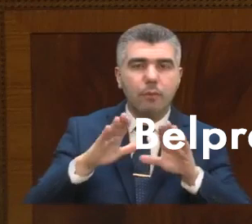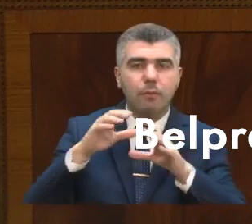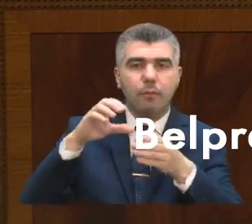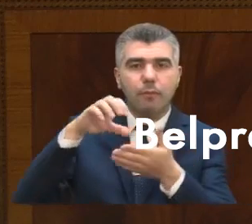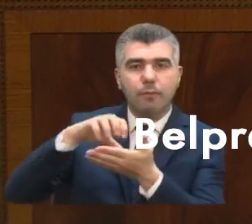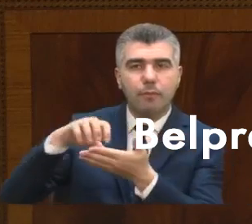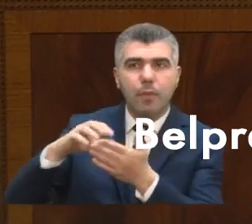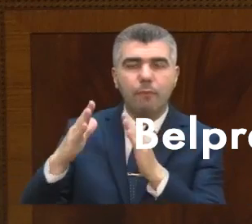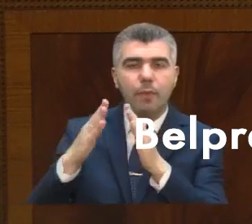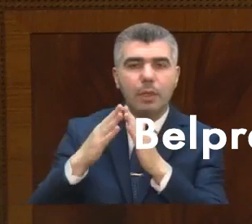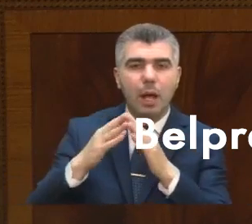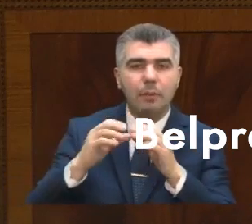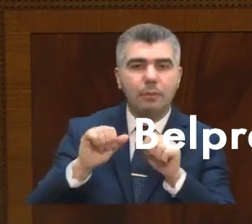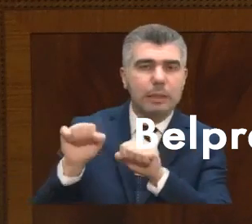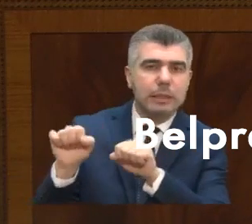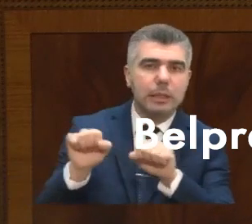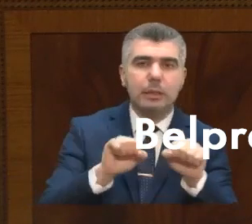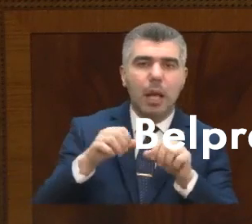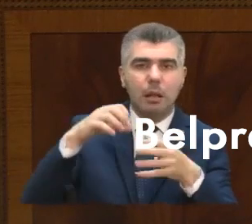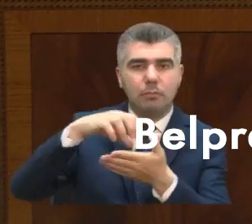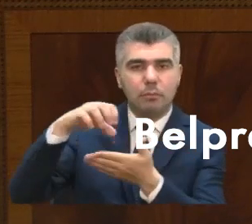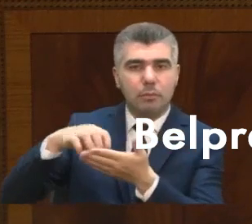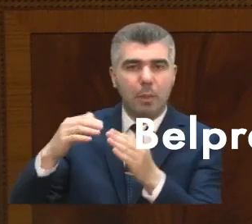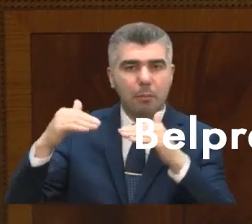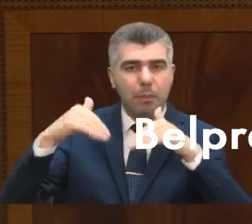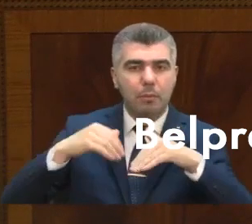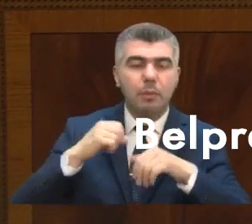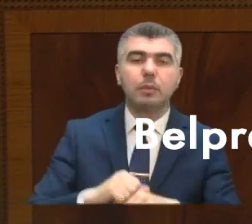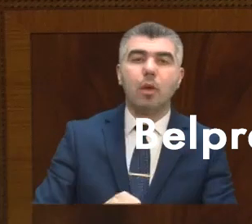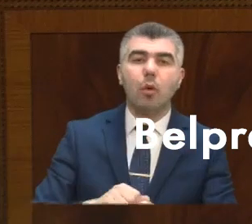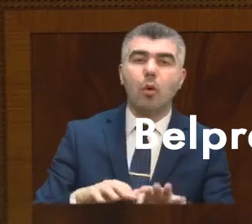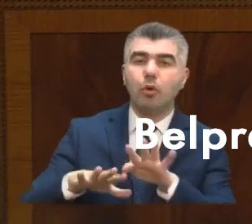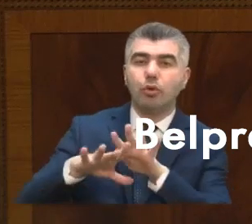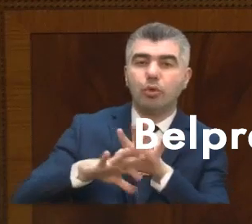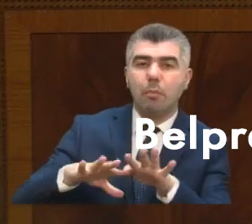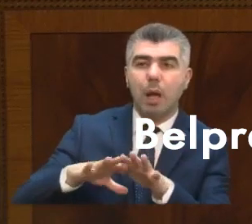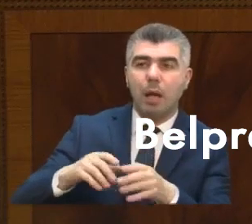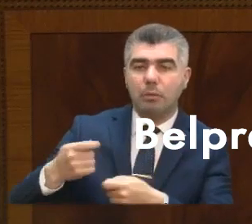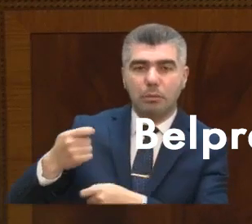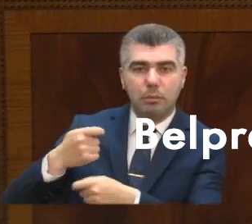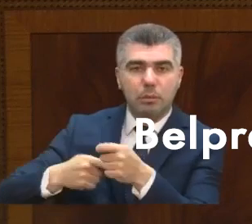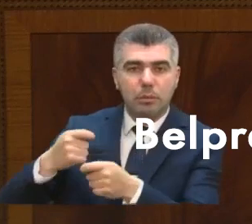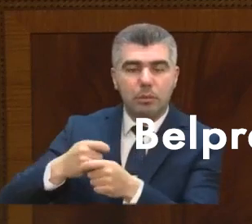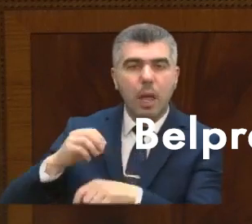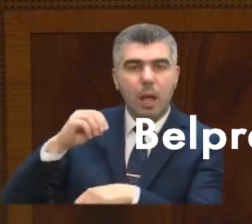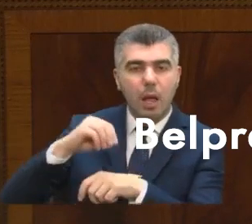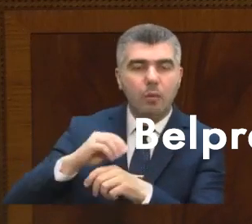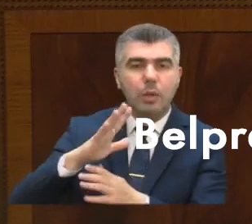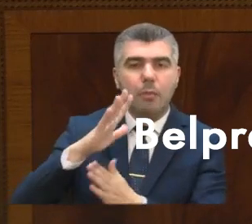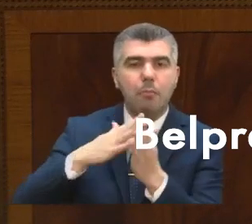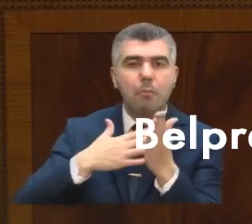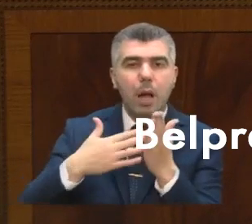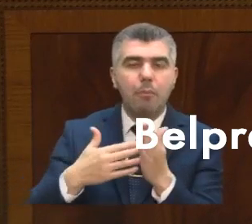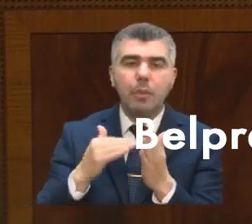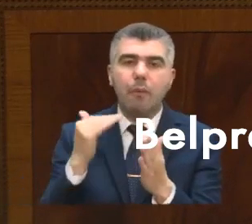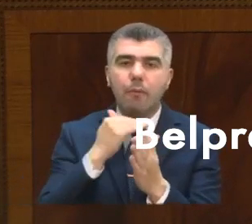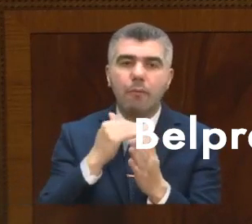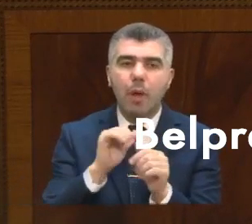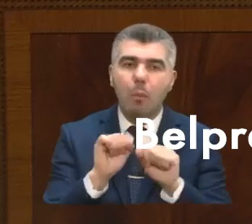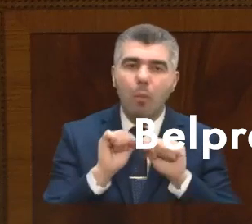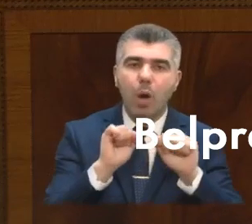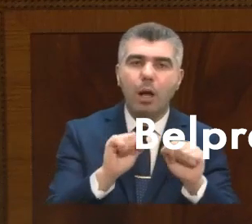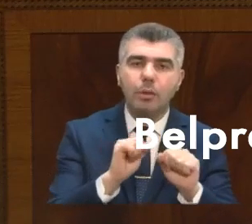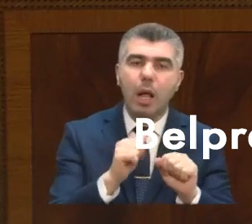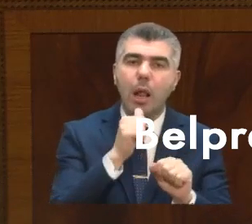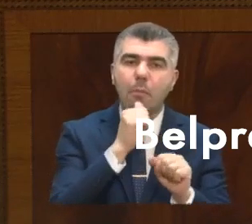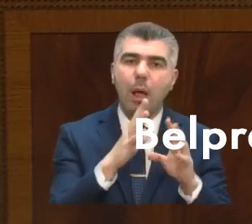من زلزال الحوز وتعزيز التنمية الاجتماعية والاقتصادية، وكذلك مخطط العمل الاستعجالي لمواجهة ندرة